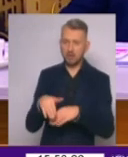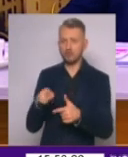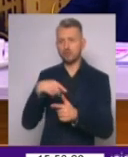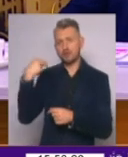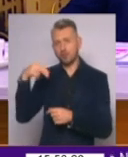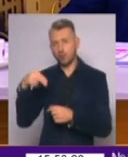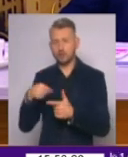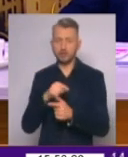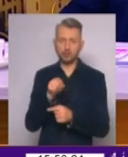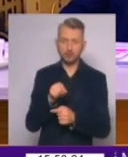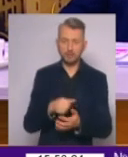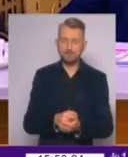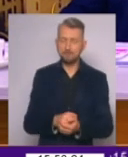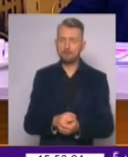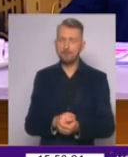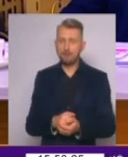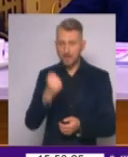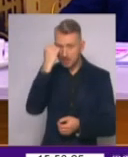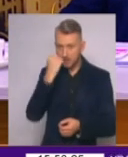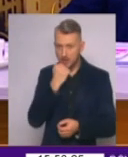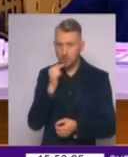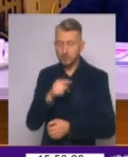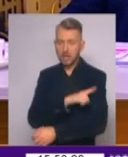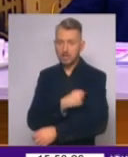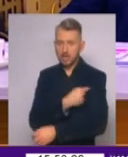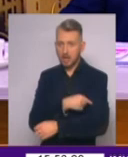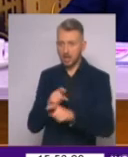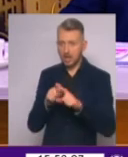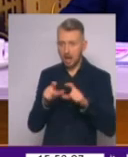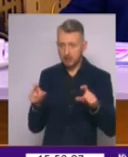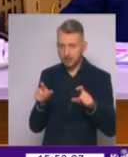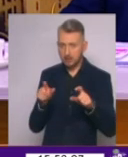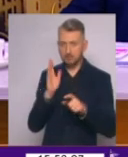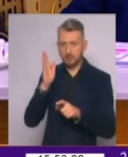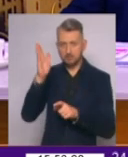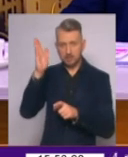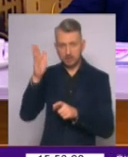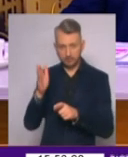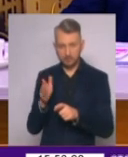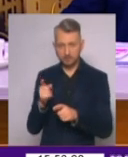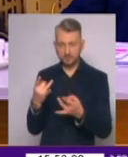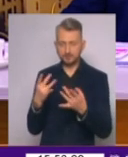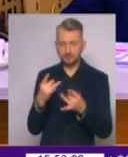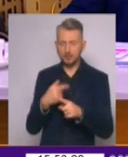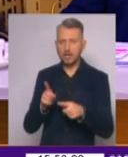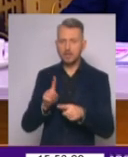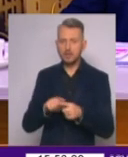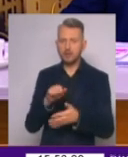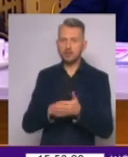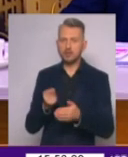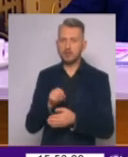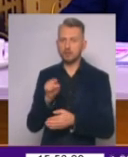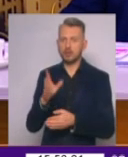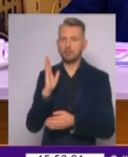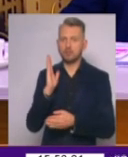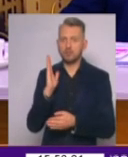туди. Так, дуже дякую. А я так розумію, що ця лікарня, вона, ну, перспективи досить такі широкі ви означили. Це саме через те, що вона вже